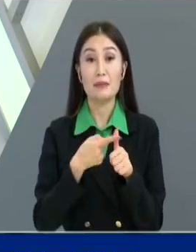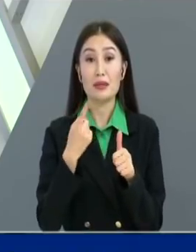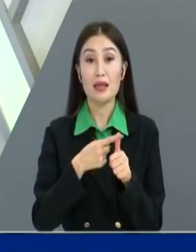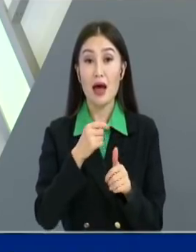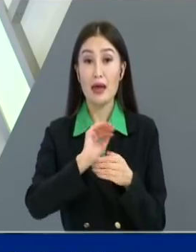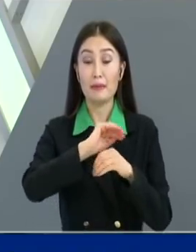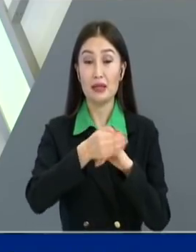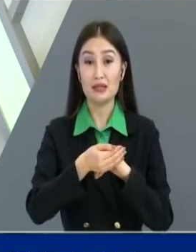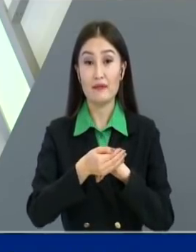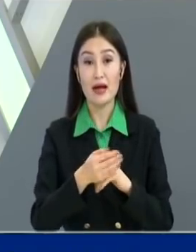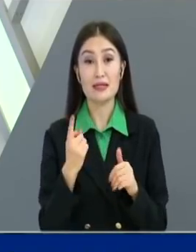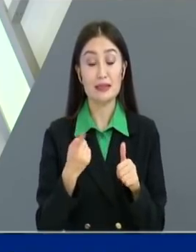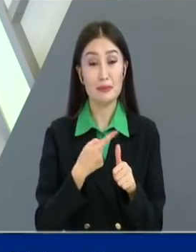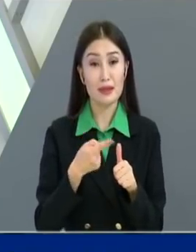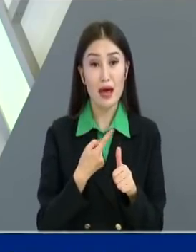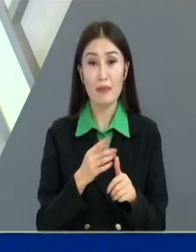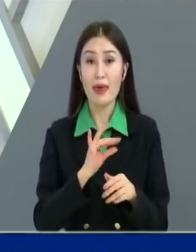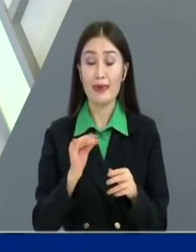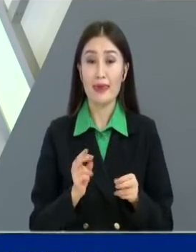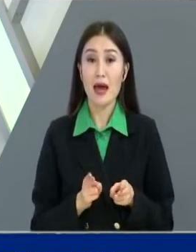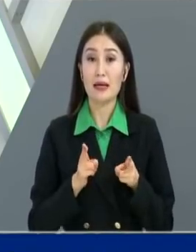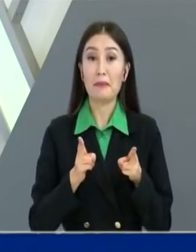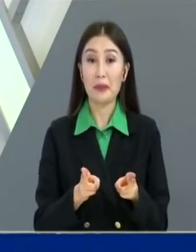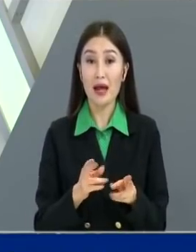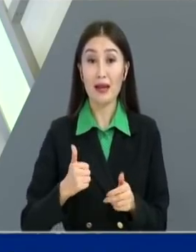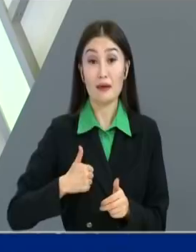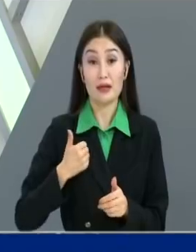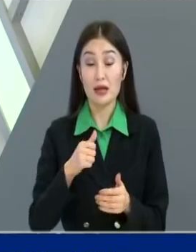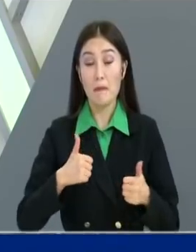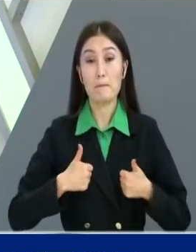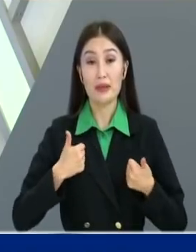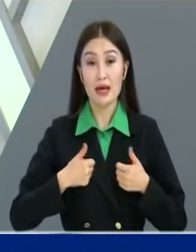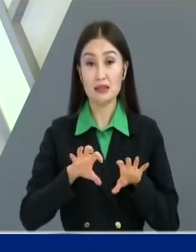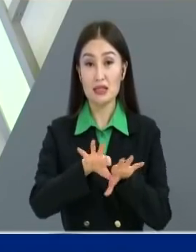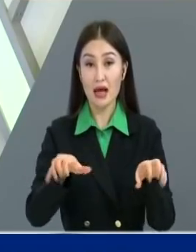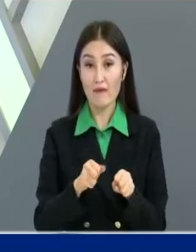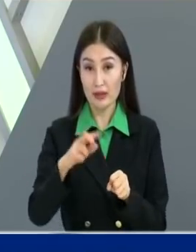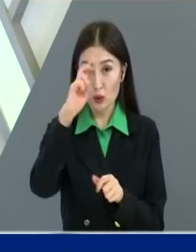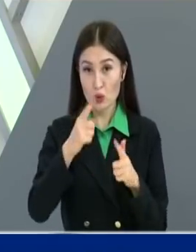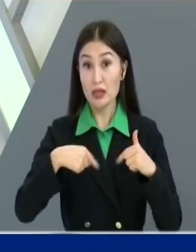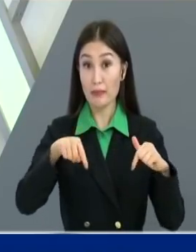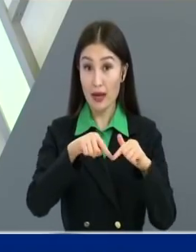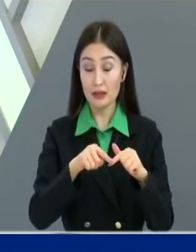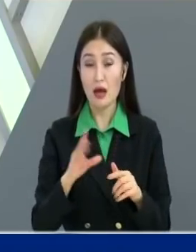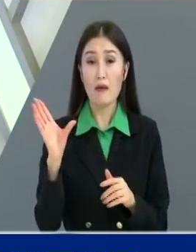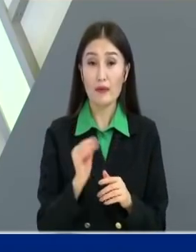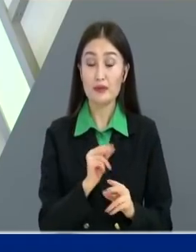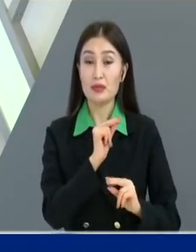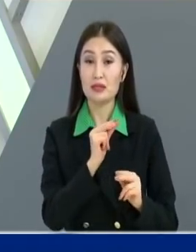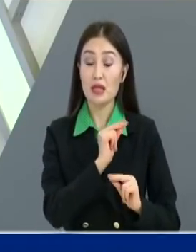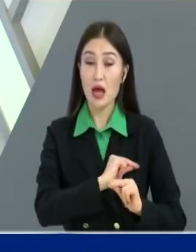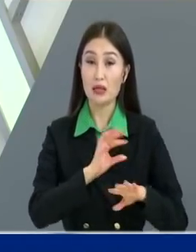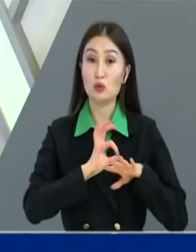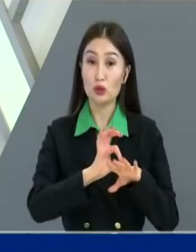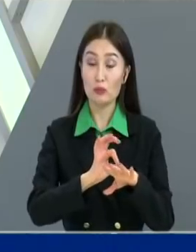политиков, политических партий и криминальных авторитетов, пытаются захватить гособъекты. Повсеместно идет процесс и